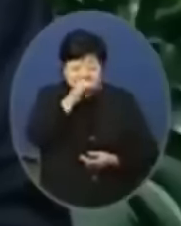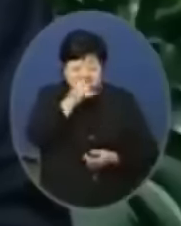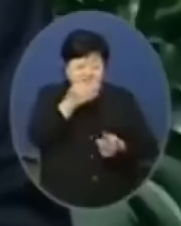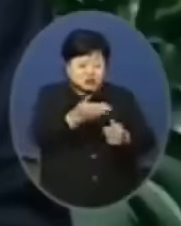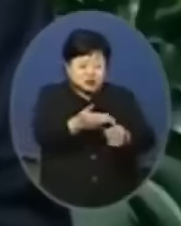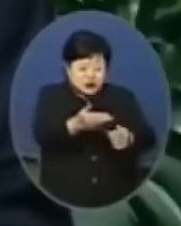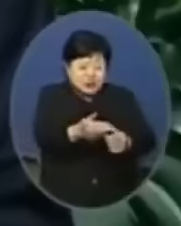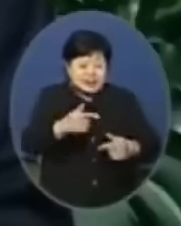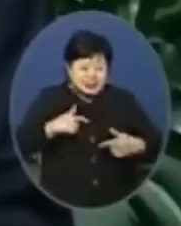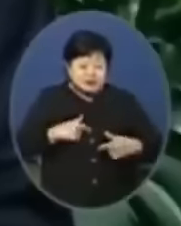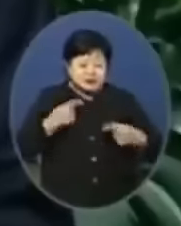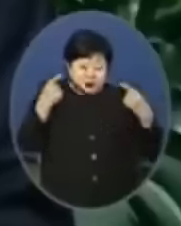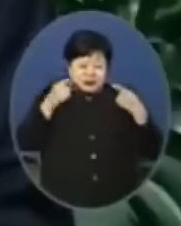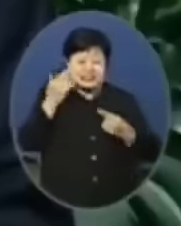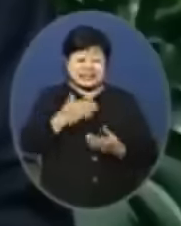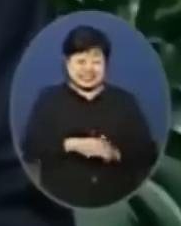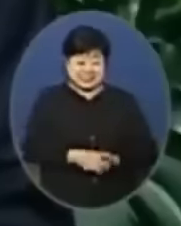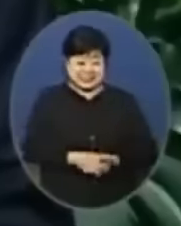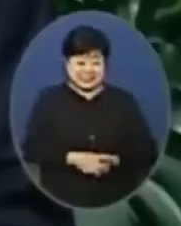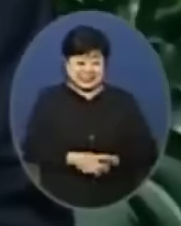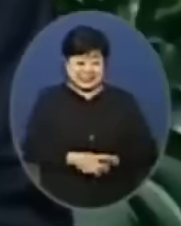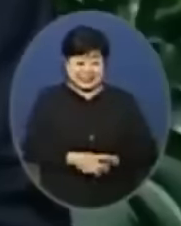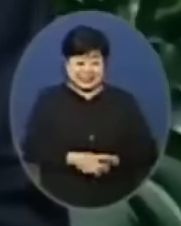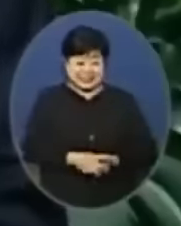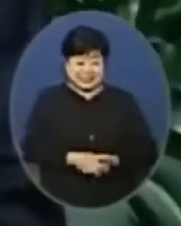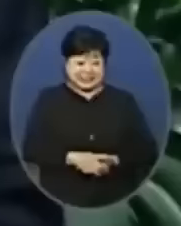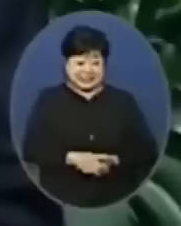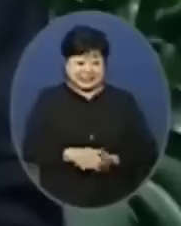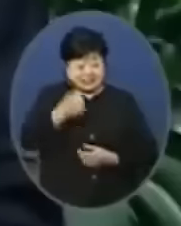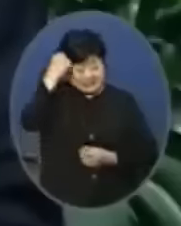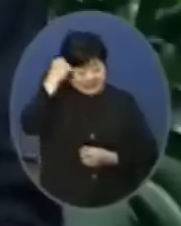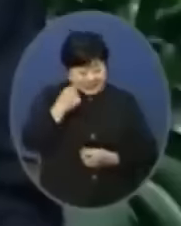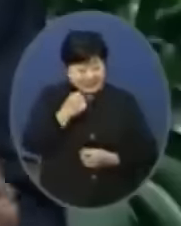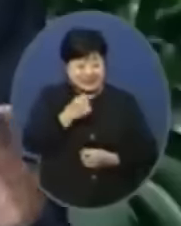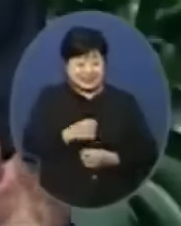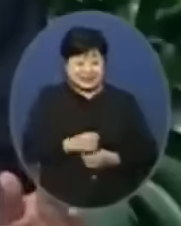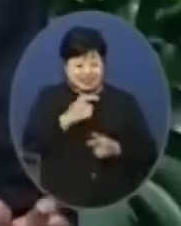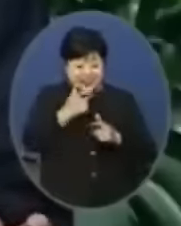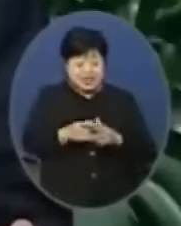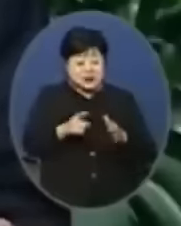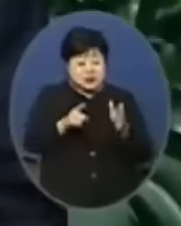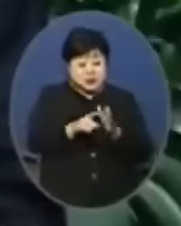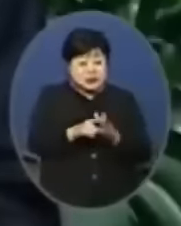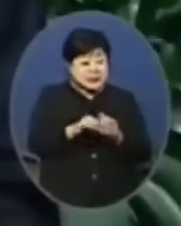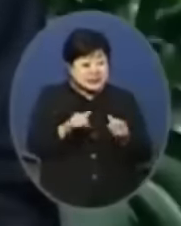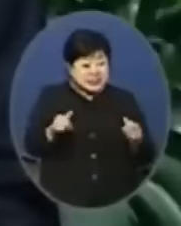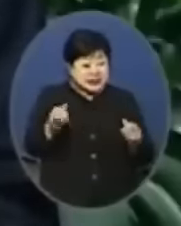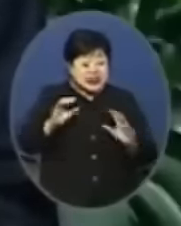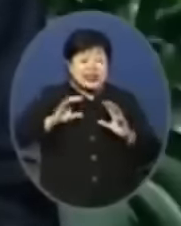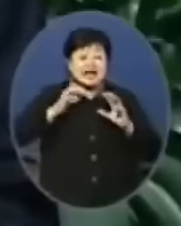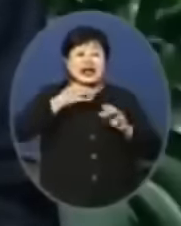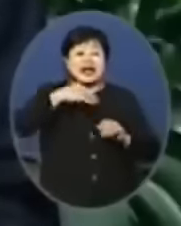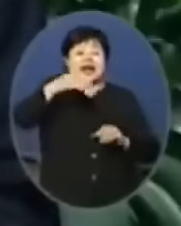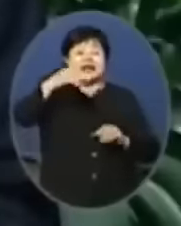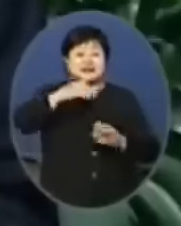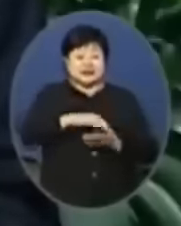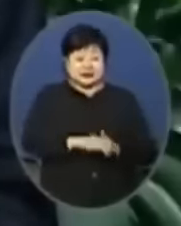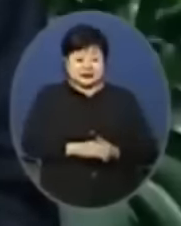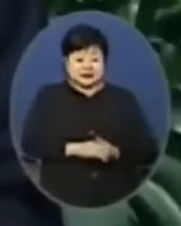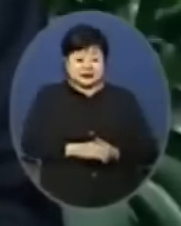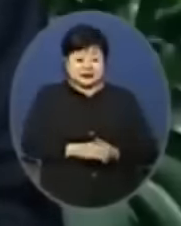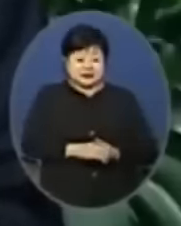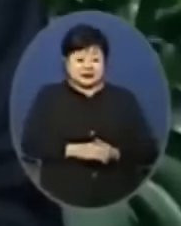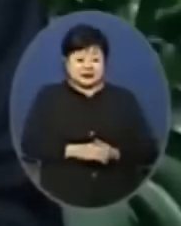것을 주어야 기쁜 소식이 되는 것입니다. 그거 잊지 말아야 돼요. 예수 믿는 사람들은 천당에 갈